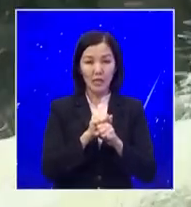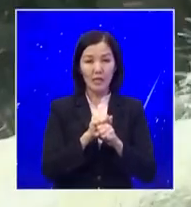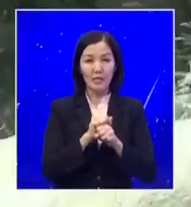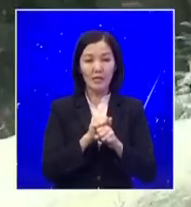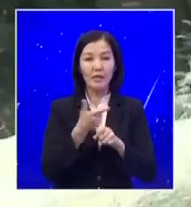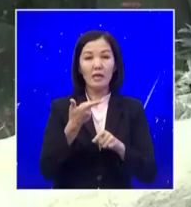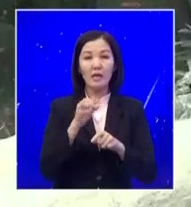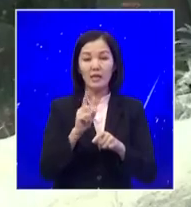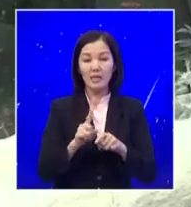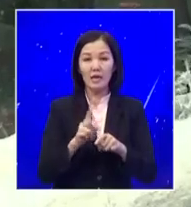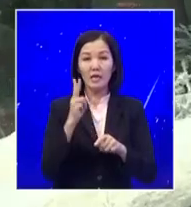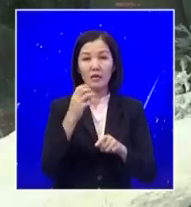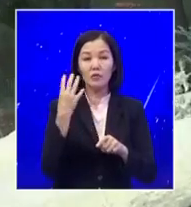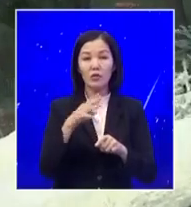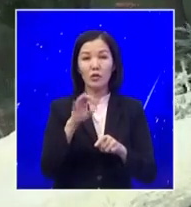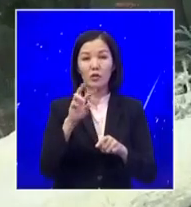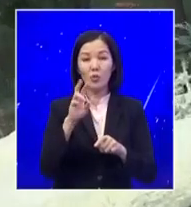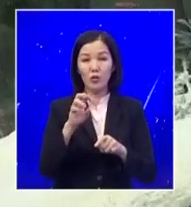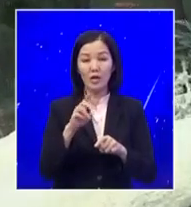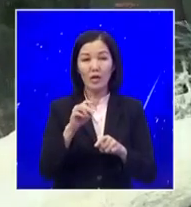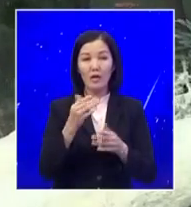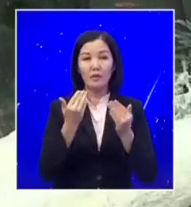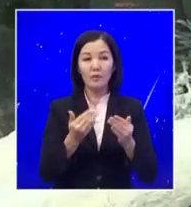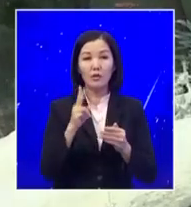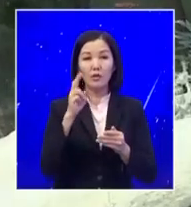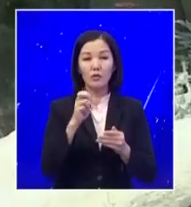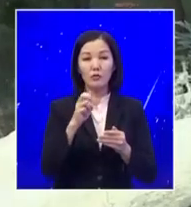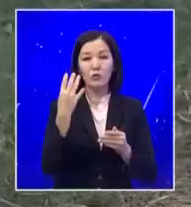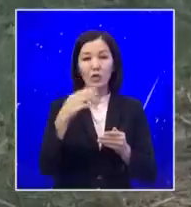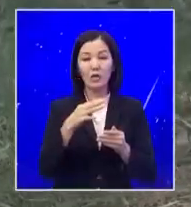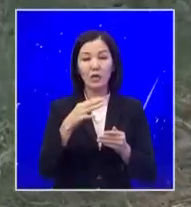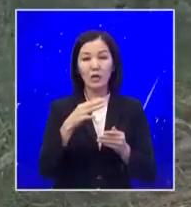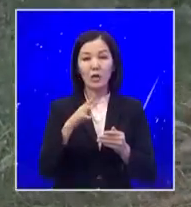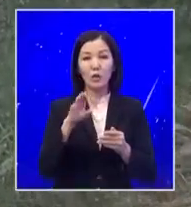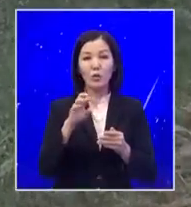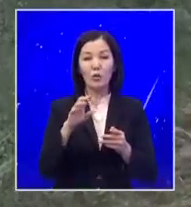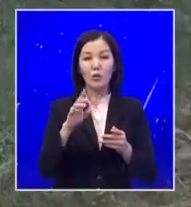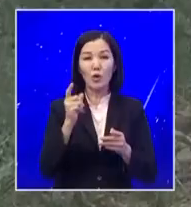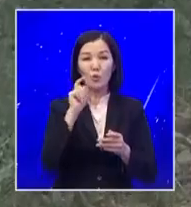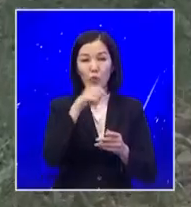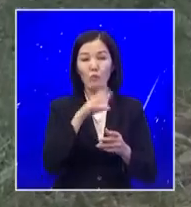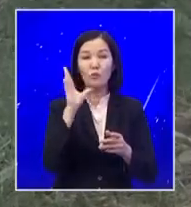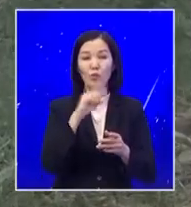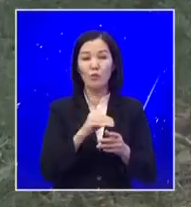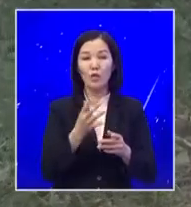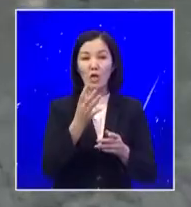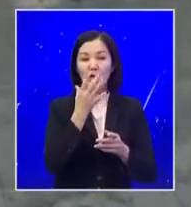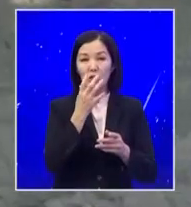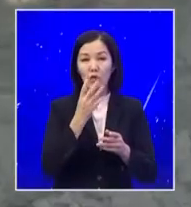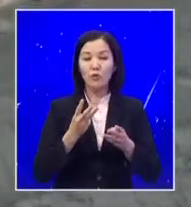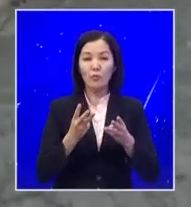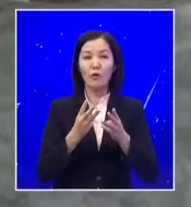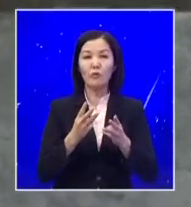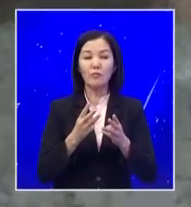мекеме 240 тонна жағатын болса, биыл 200-ге көтеремиз. Қазір шаһарда жылыту маусымына байланысты ескі